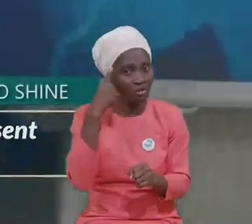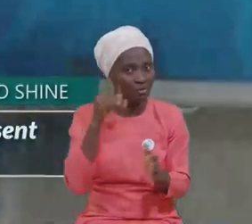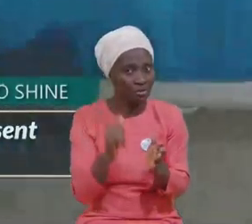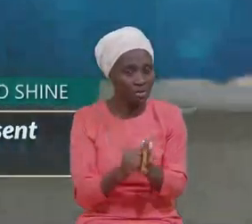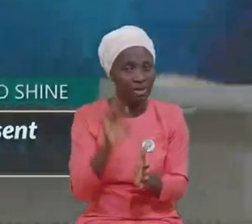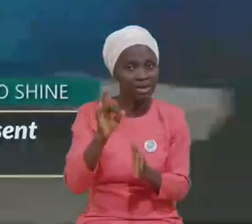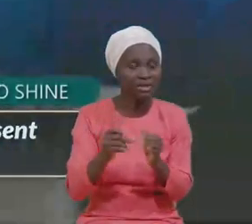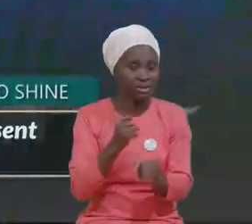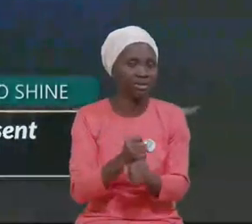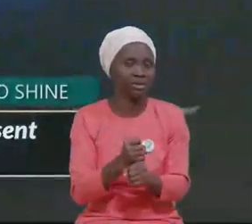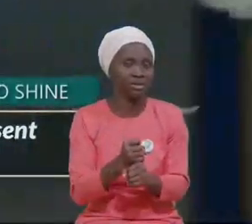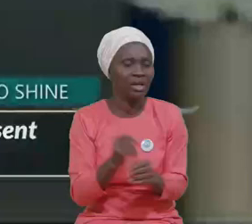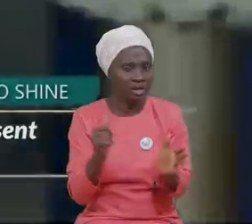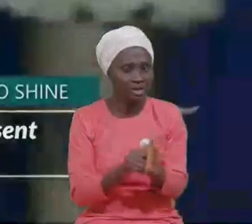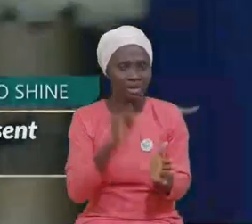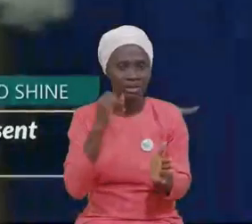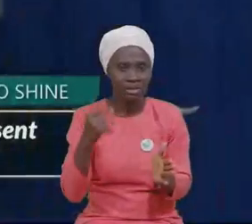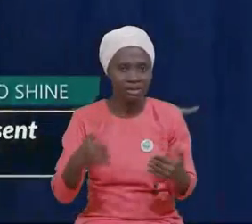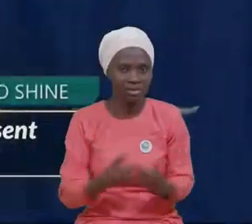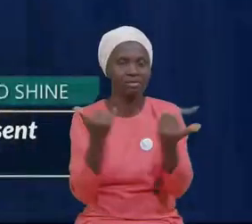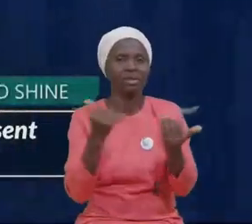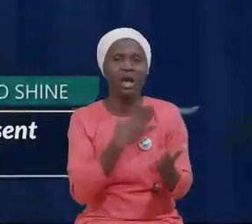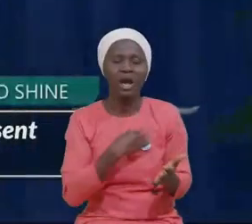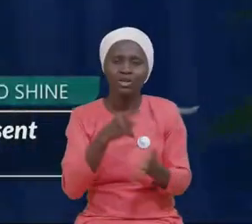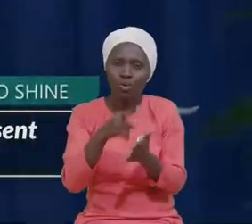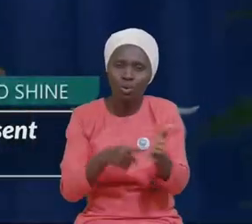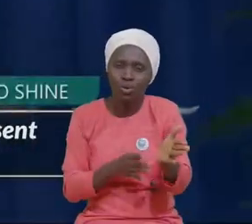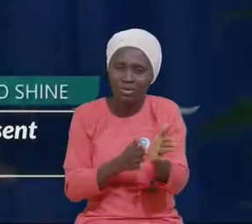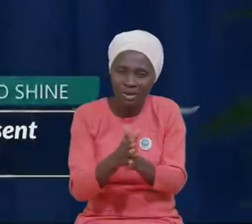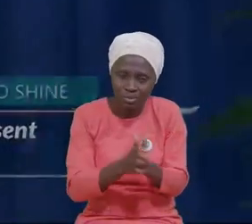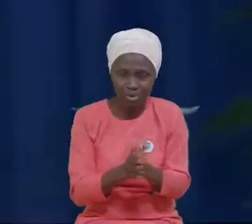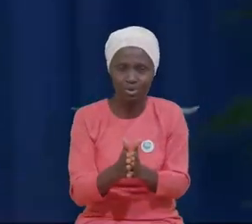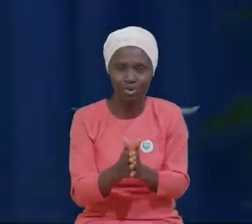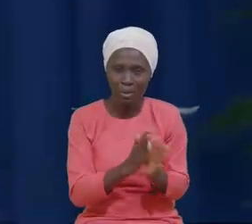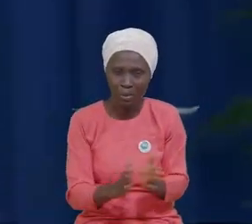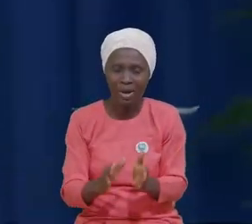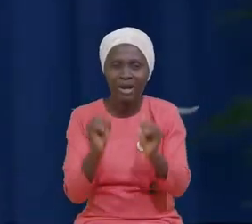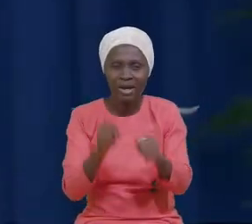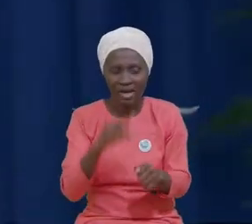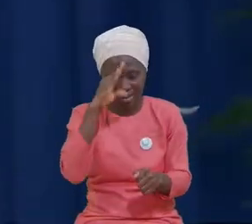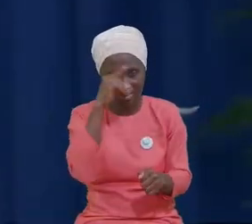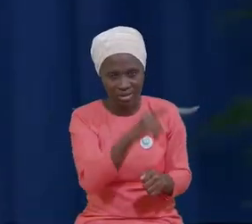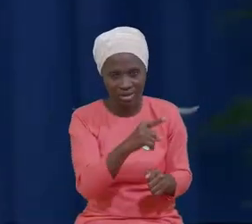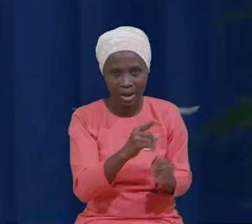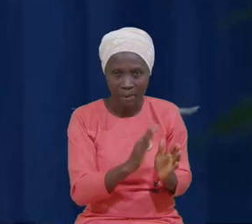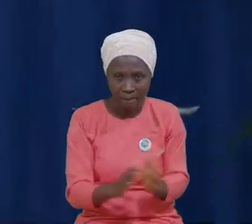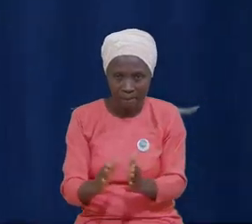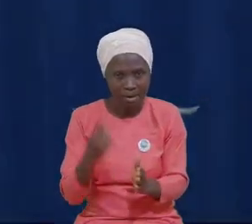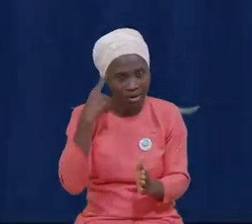ambition peut-il avoir pendant ces 8 ans? Ça, c'est le problème.